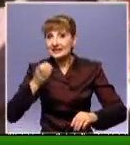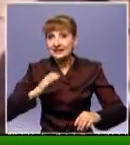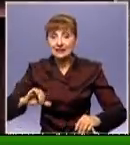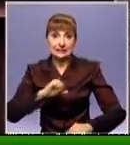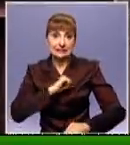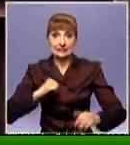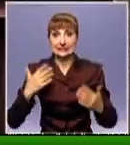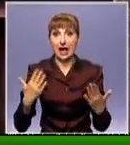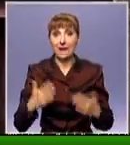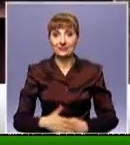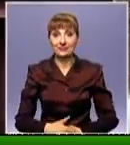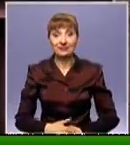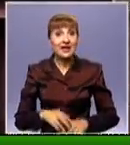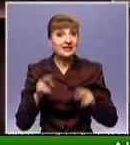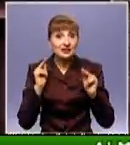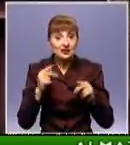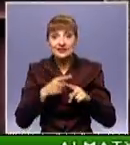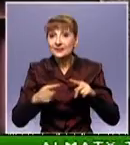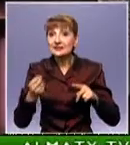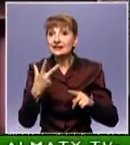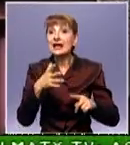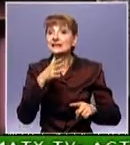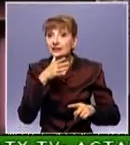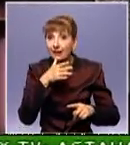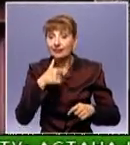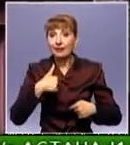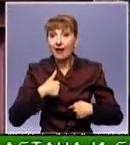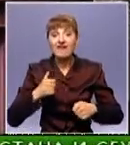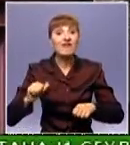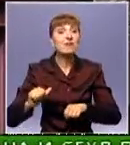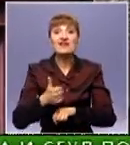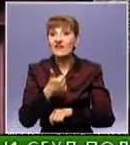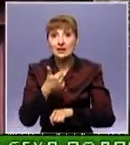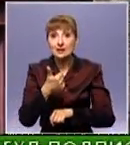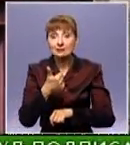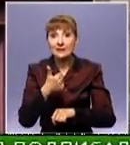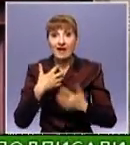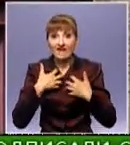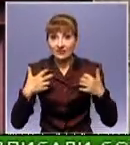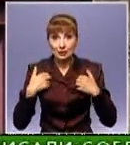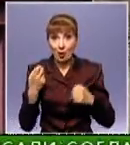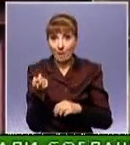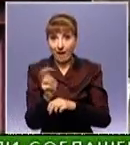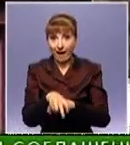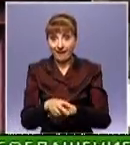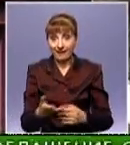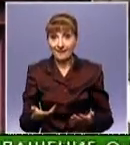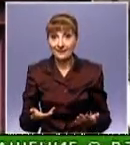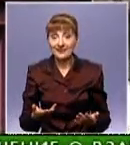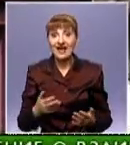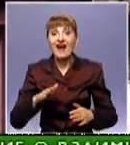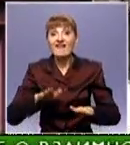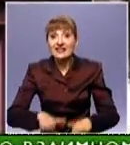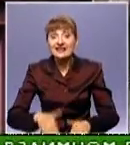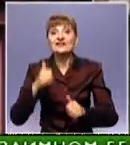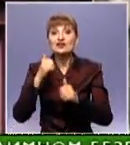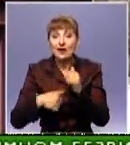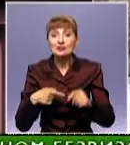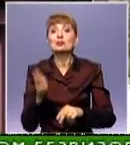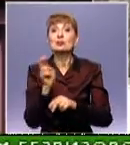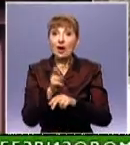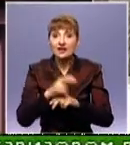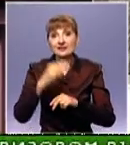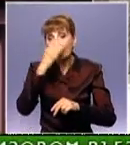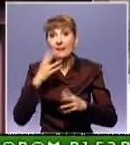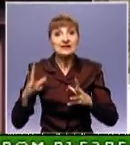сам. Если честно, за последние 13 лет я впервые в зоопарке. Вот. В детстве часто здесь бывал с